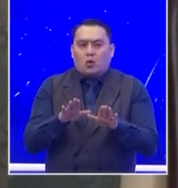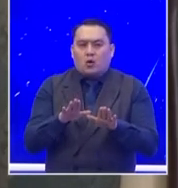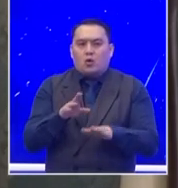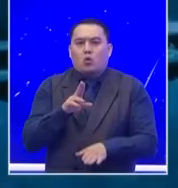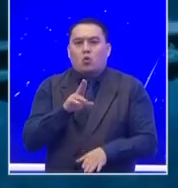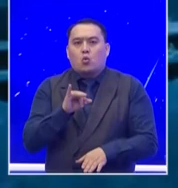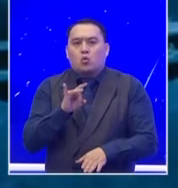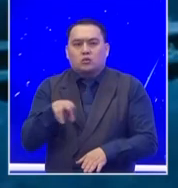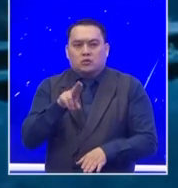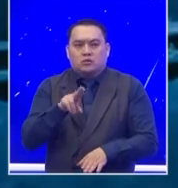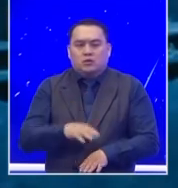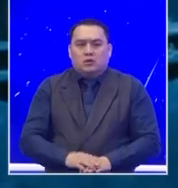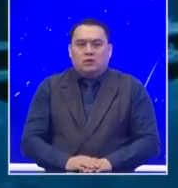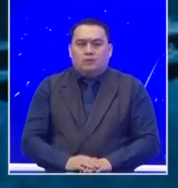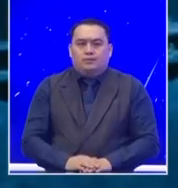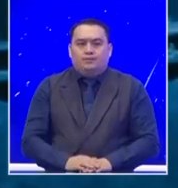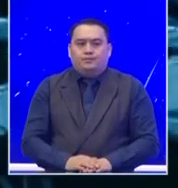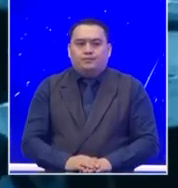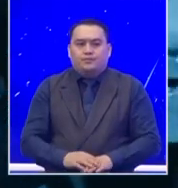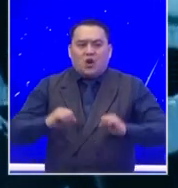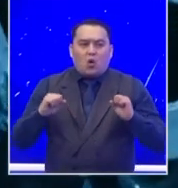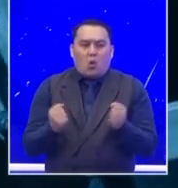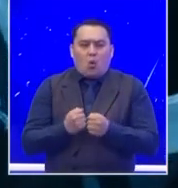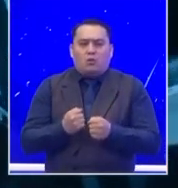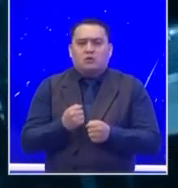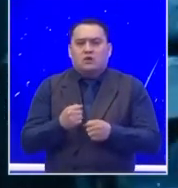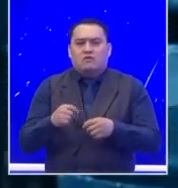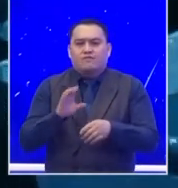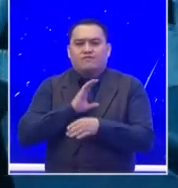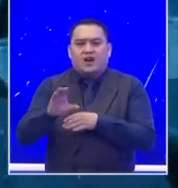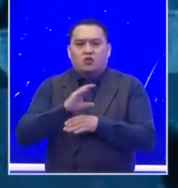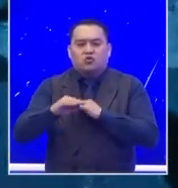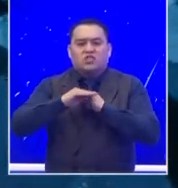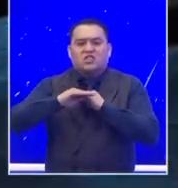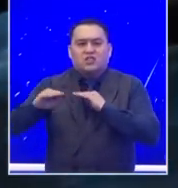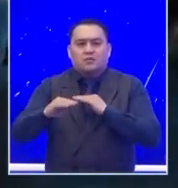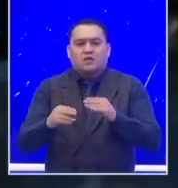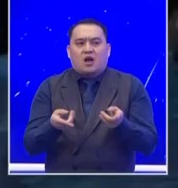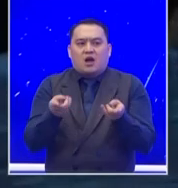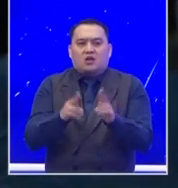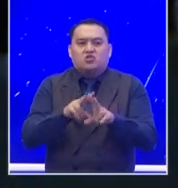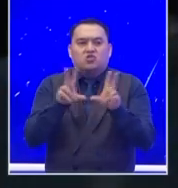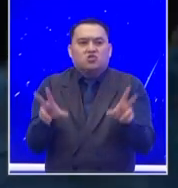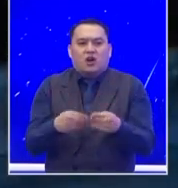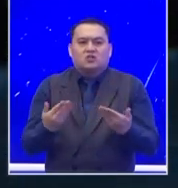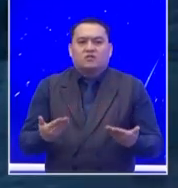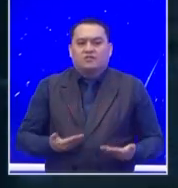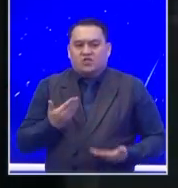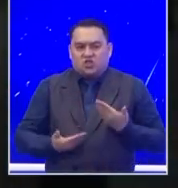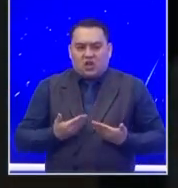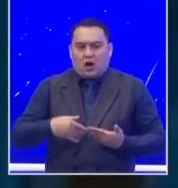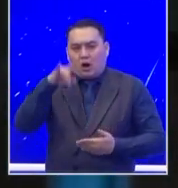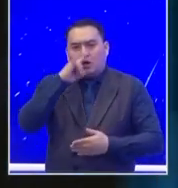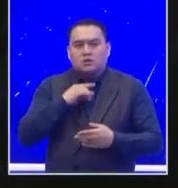курды. Депортированных везли в холодных товарных вагонах и выгружали в степи. Им практически не оставляли шансов на жизнь. Так в